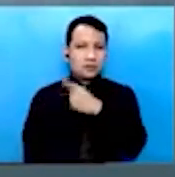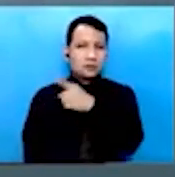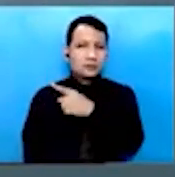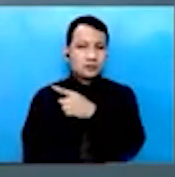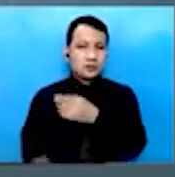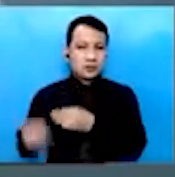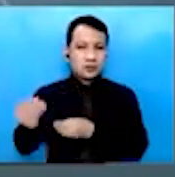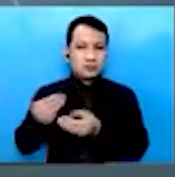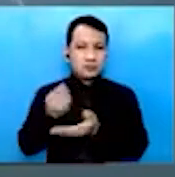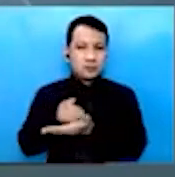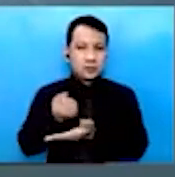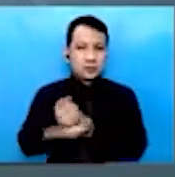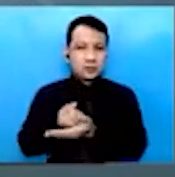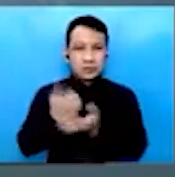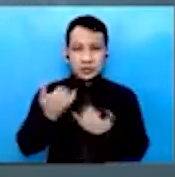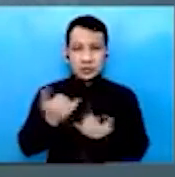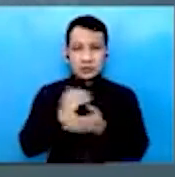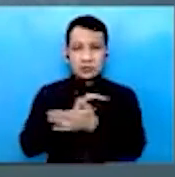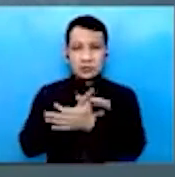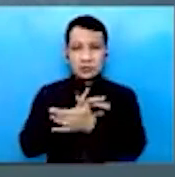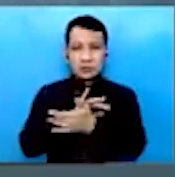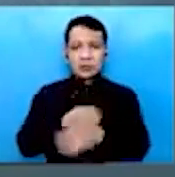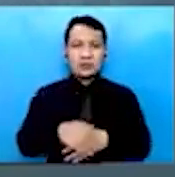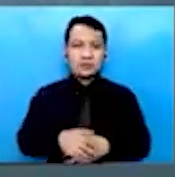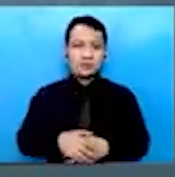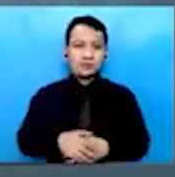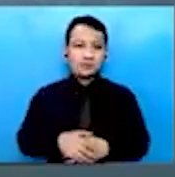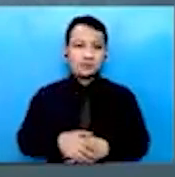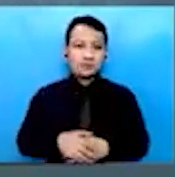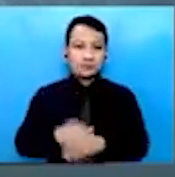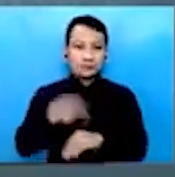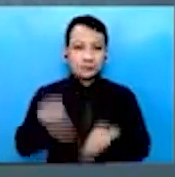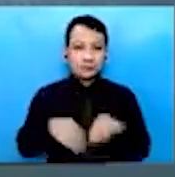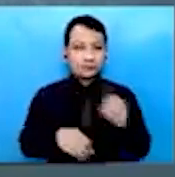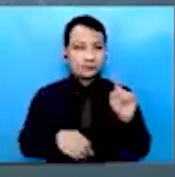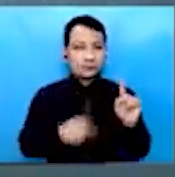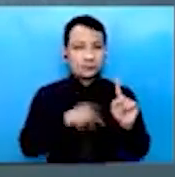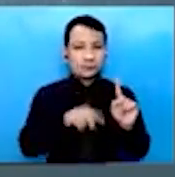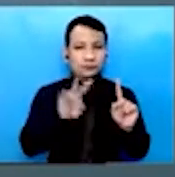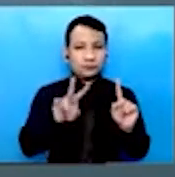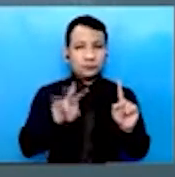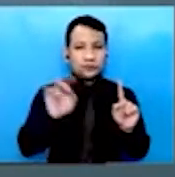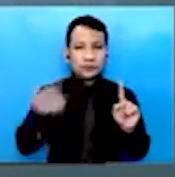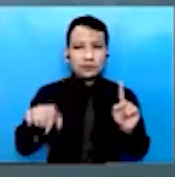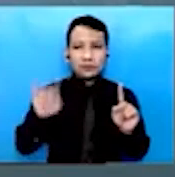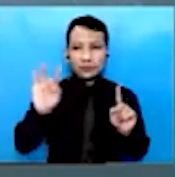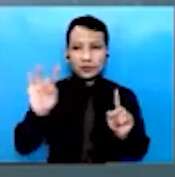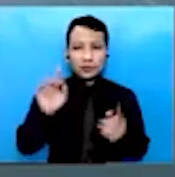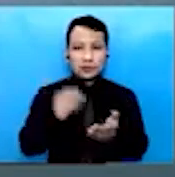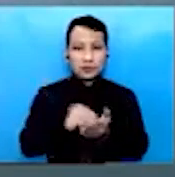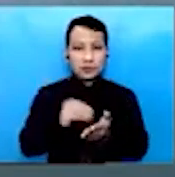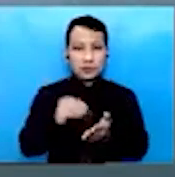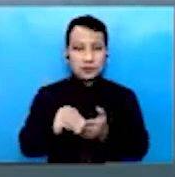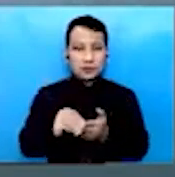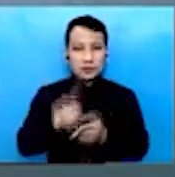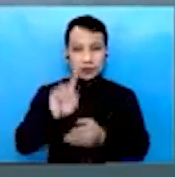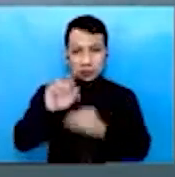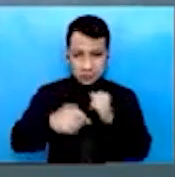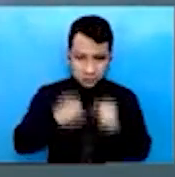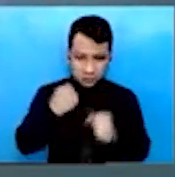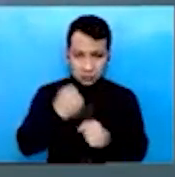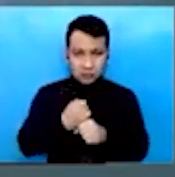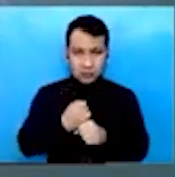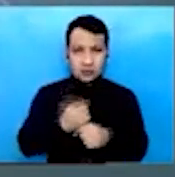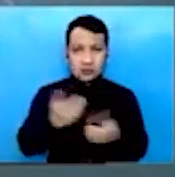UK lalo ngayong pandemya. It ranges from 1.7 to 1.8 million per year. So sino